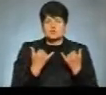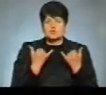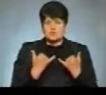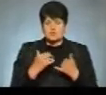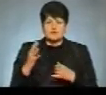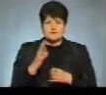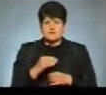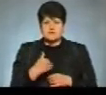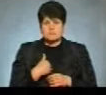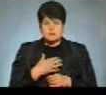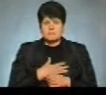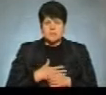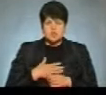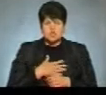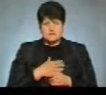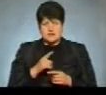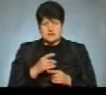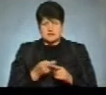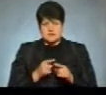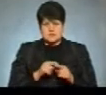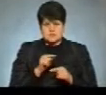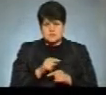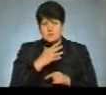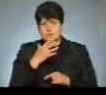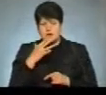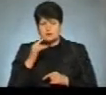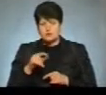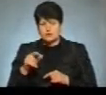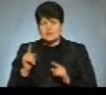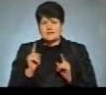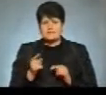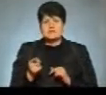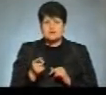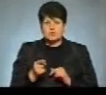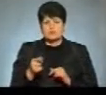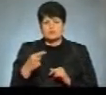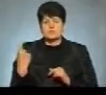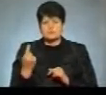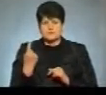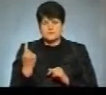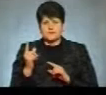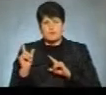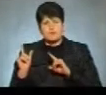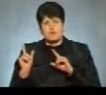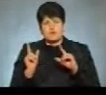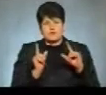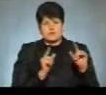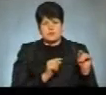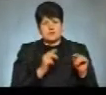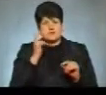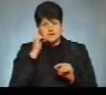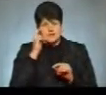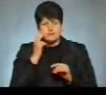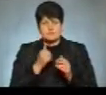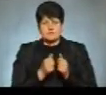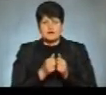ми, безперечно, переживали за це. Багато людей навіть із Тернополя, з Тернопільщини поїхали в Київ під